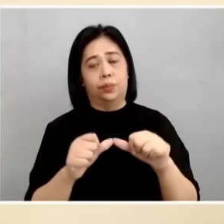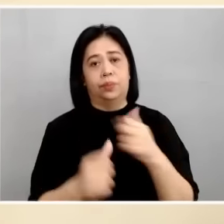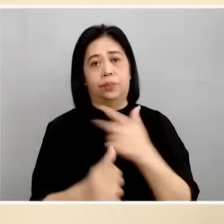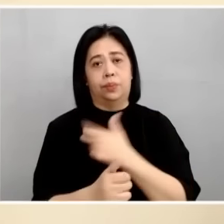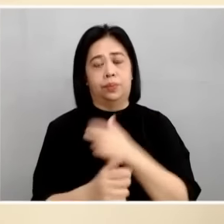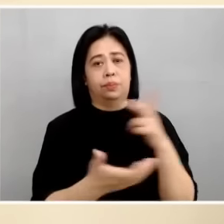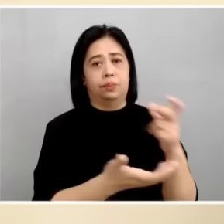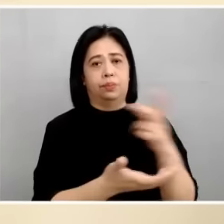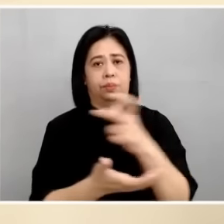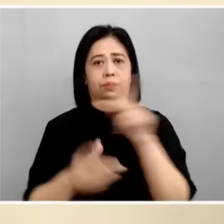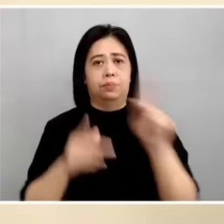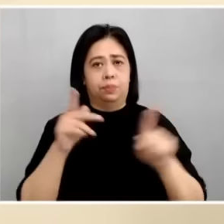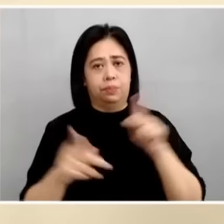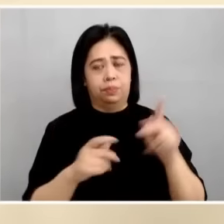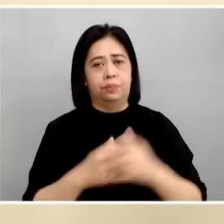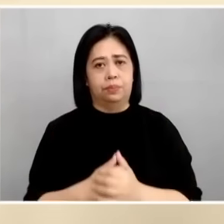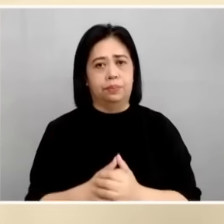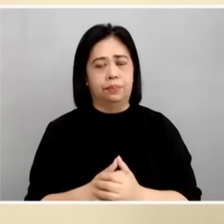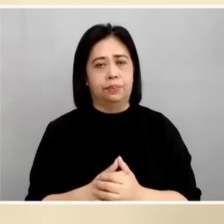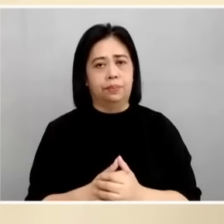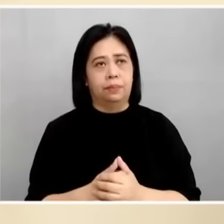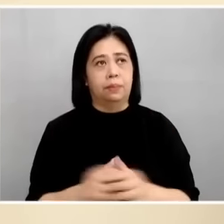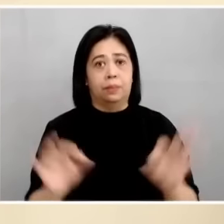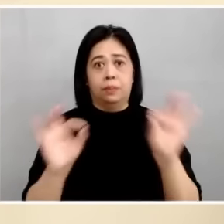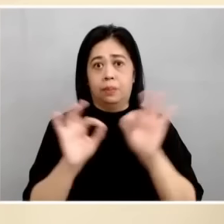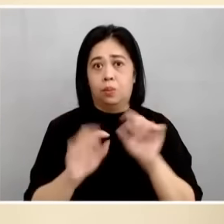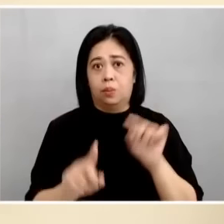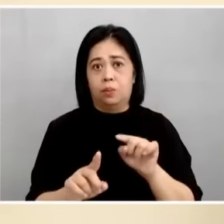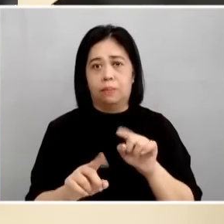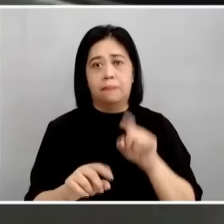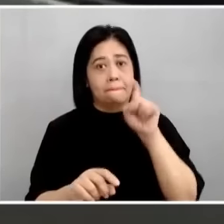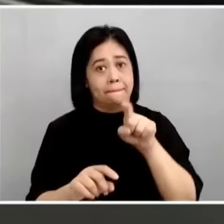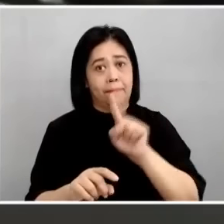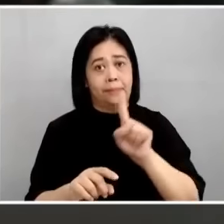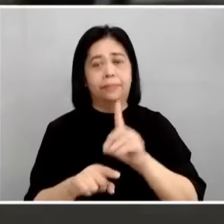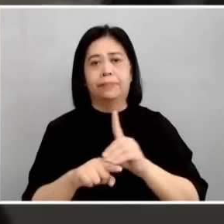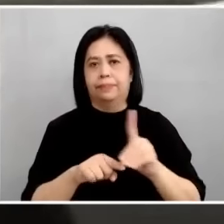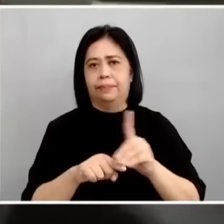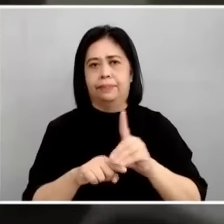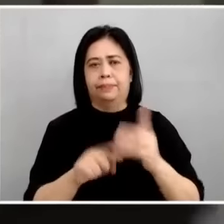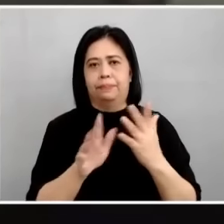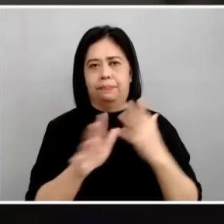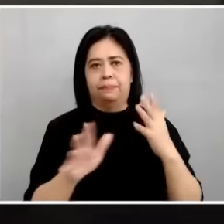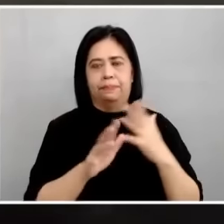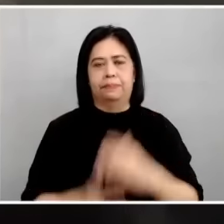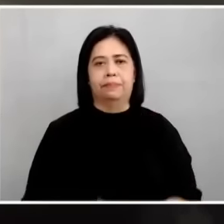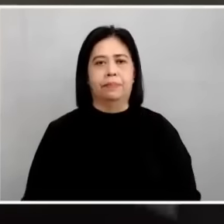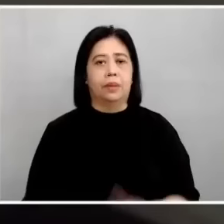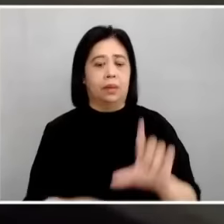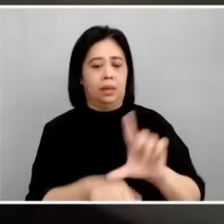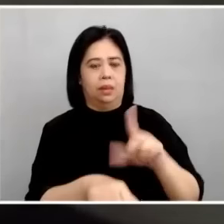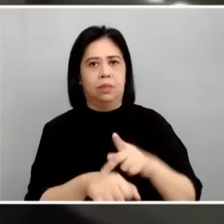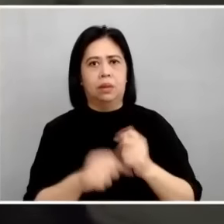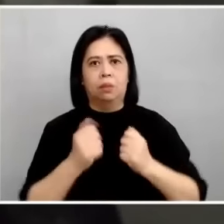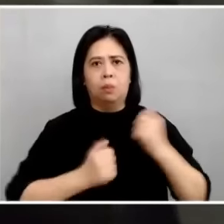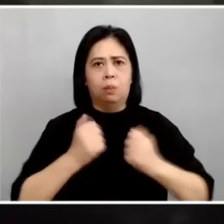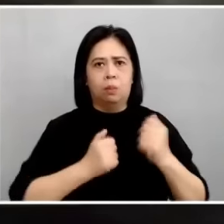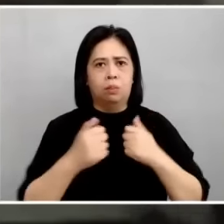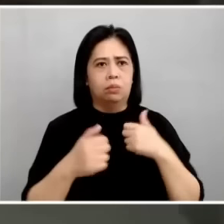people as long as disiplinado kayo. Sa Las Piñas, takbuhan at nagunahan